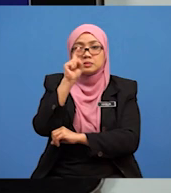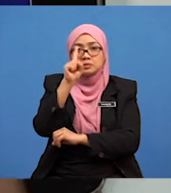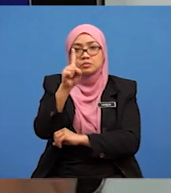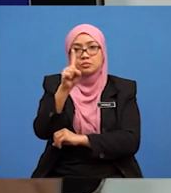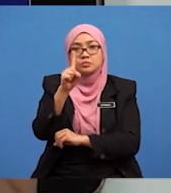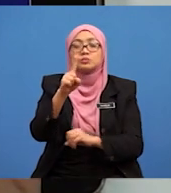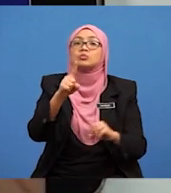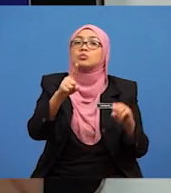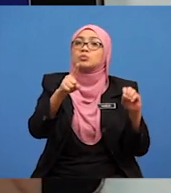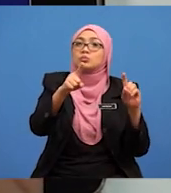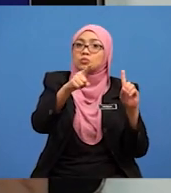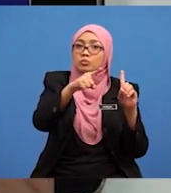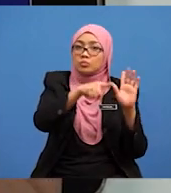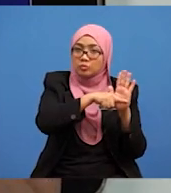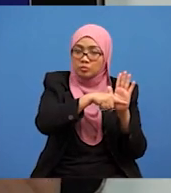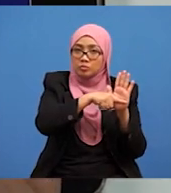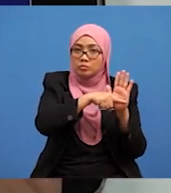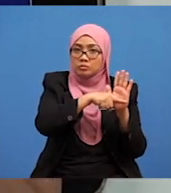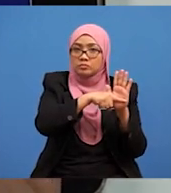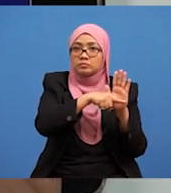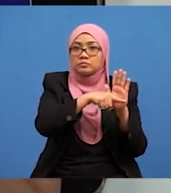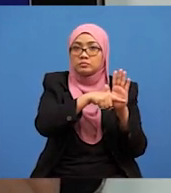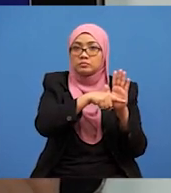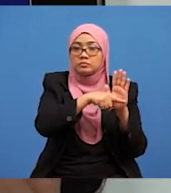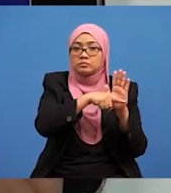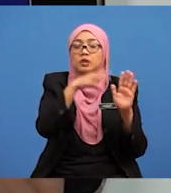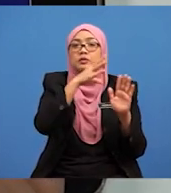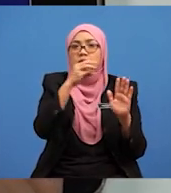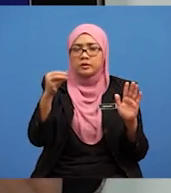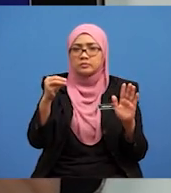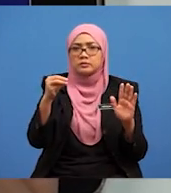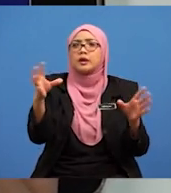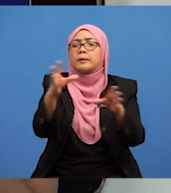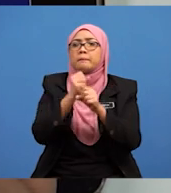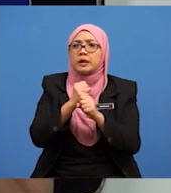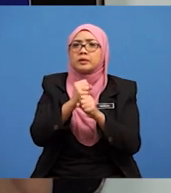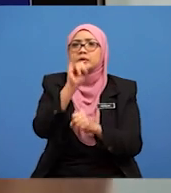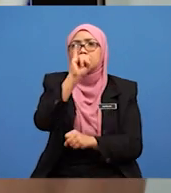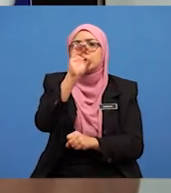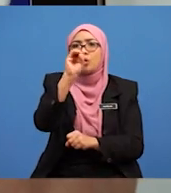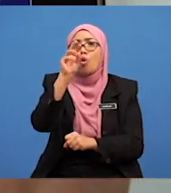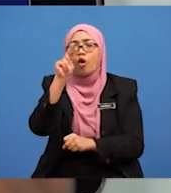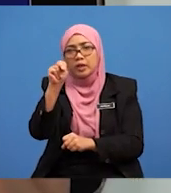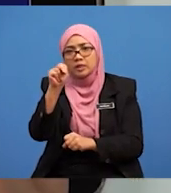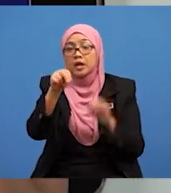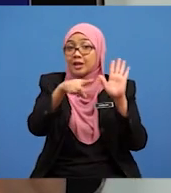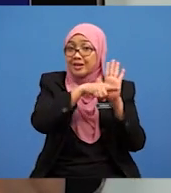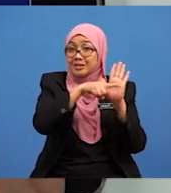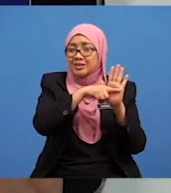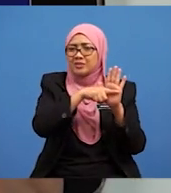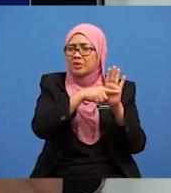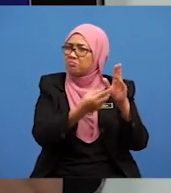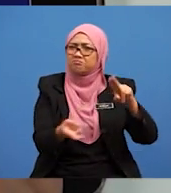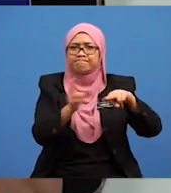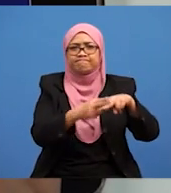Kerana atom yang menerima elektron akan menjadi ion negatif kerana bilangan elektron bertambah berbanding